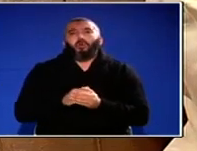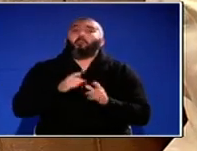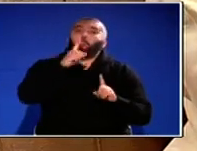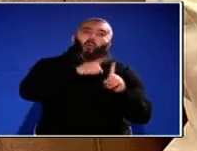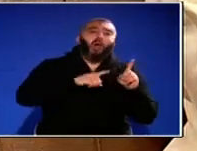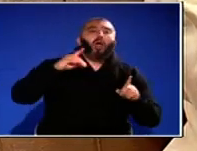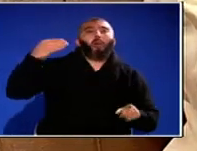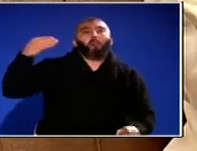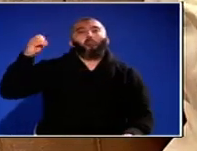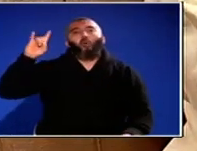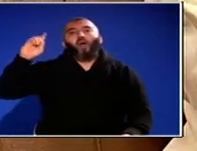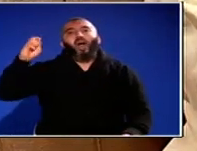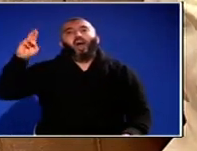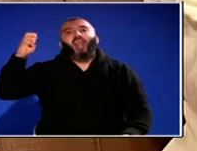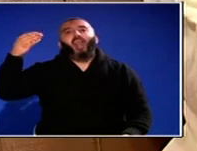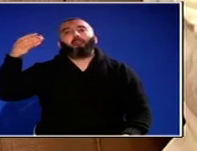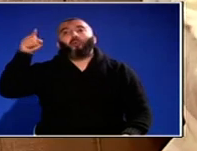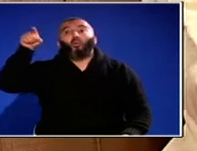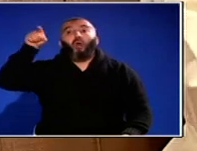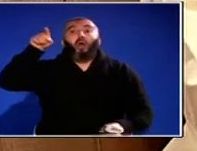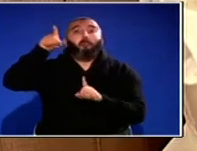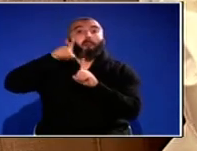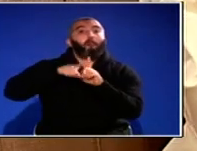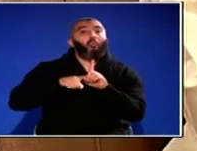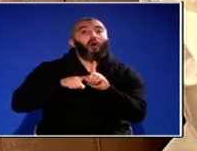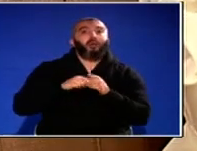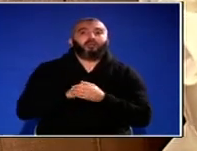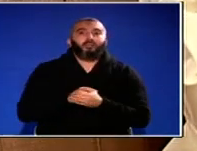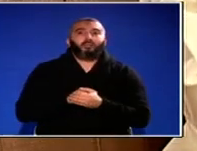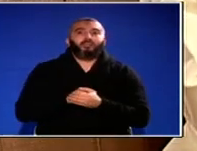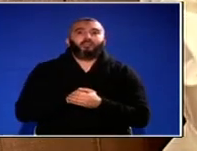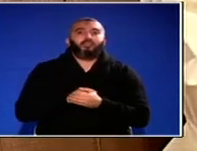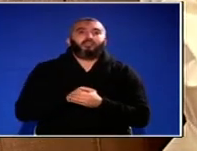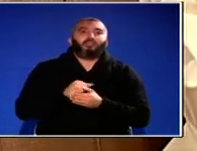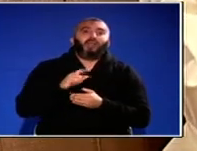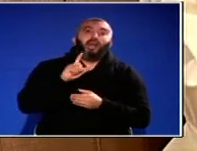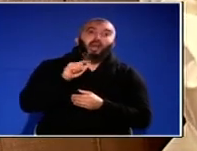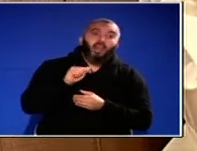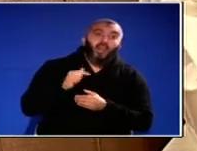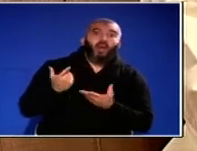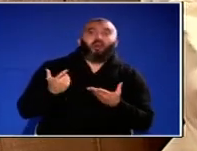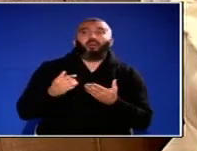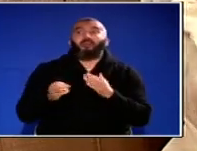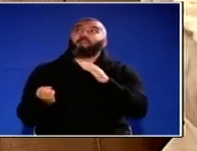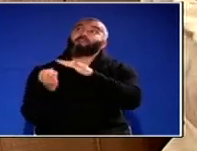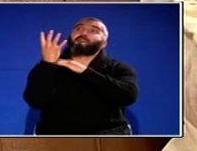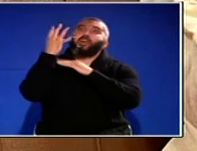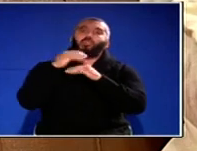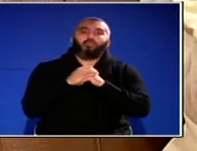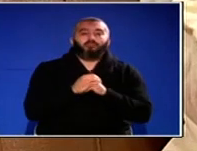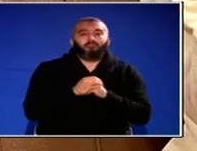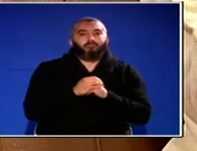ومحرم هو الشهر الذي فيه والفجر وليال عشر والشفع والوتر والليل إذا